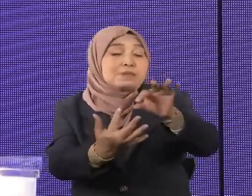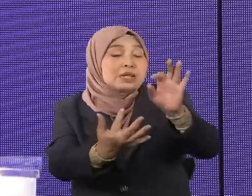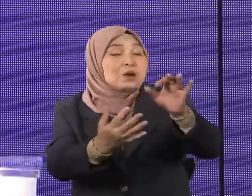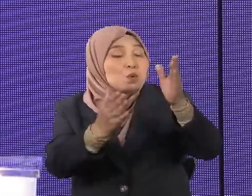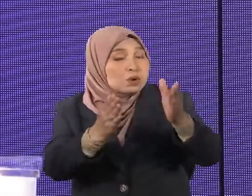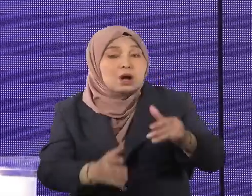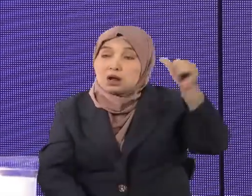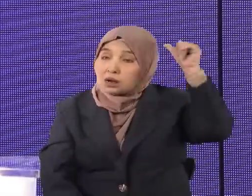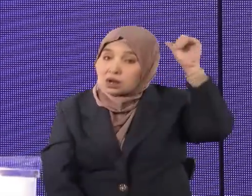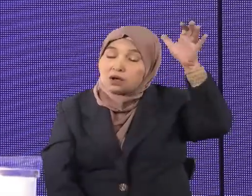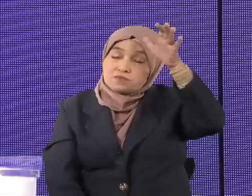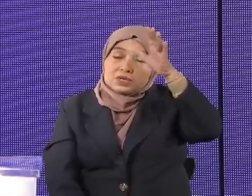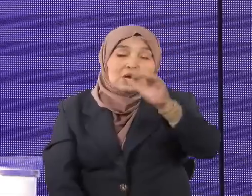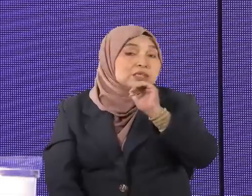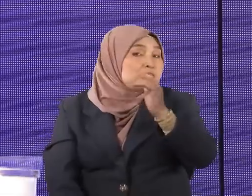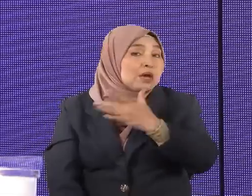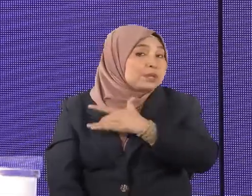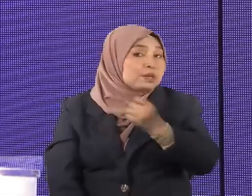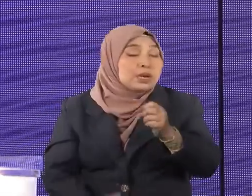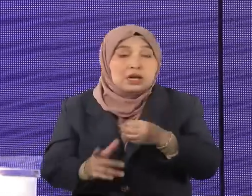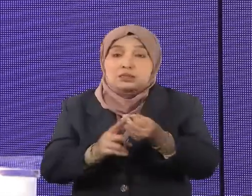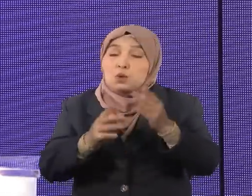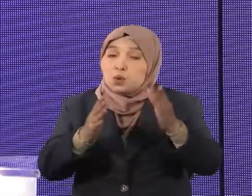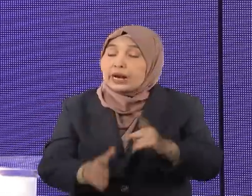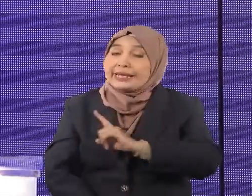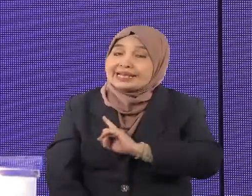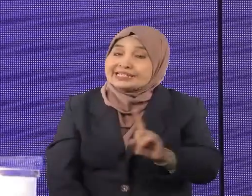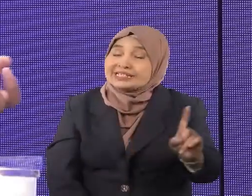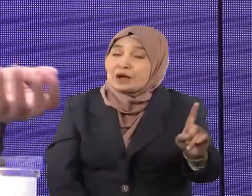orang-orang kafir, orang-orang yang tidak beriman, ataupun orang Islam yang